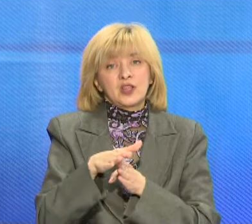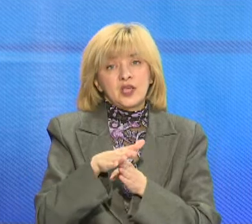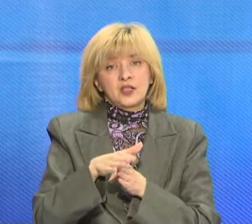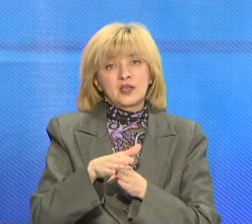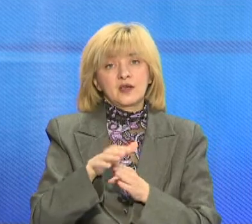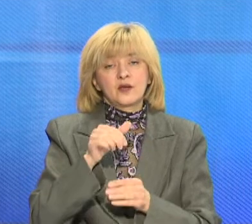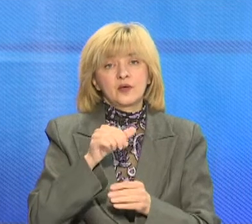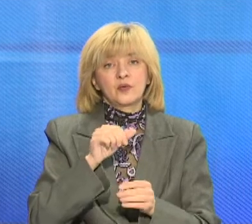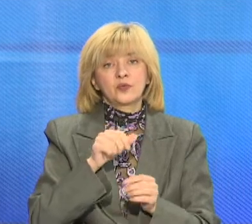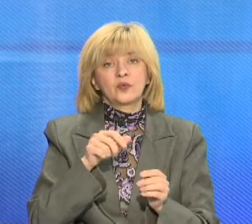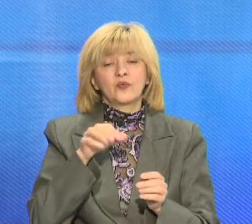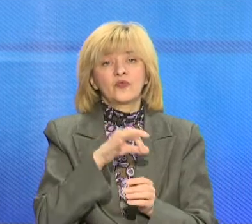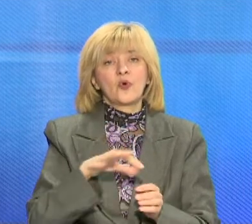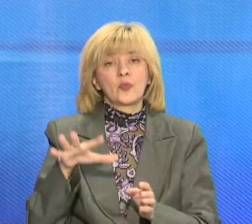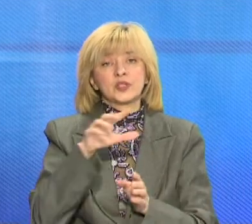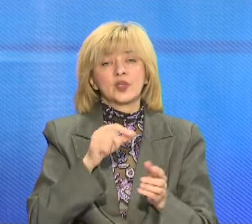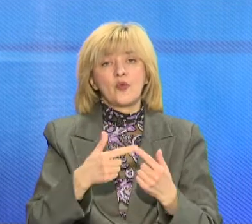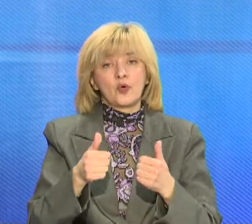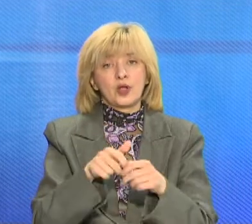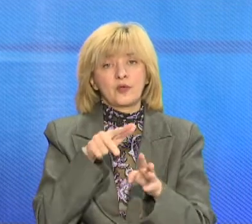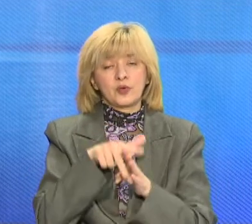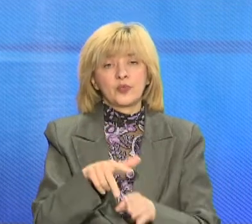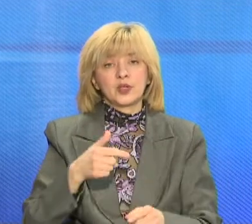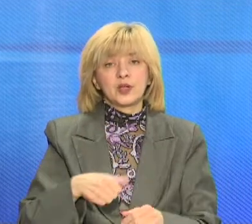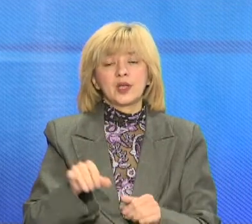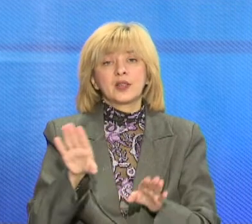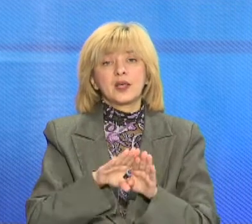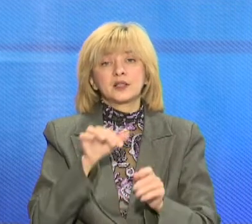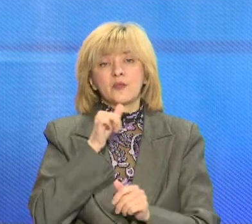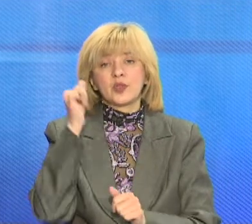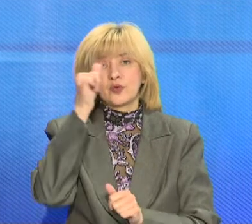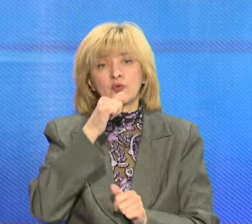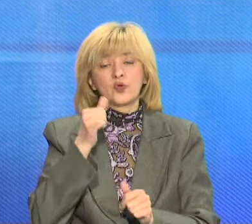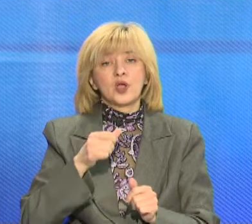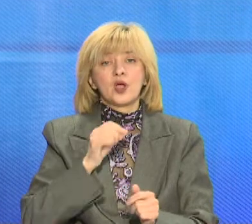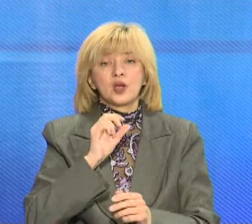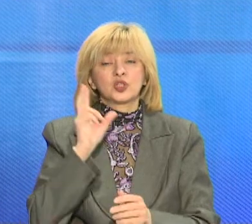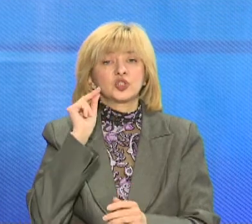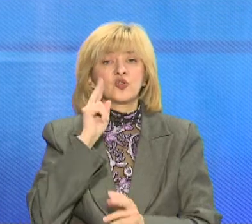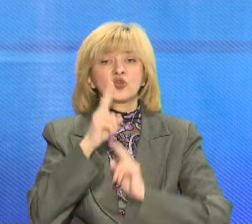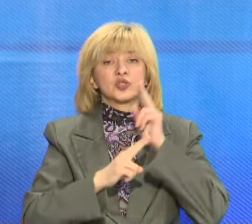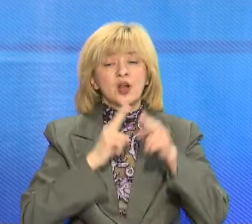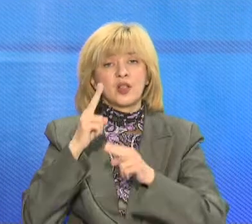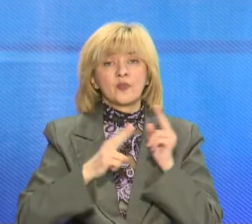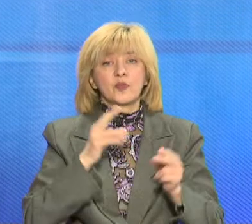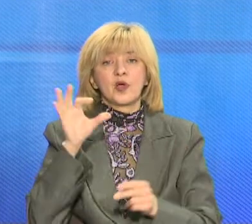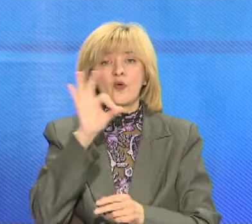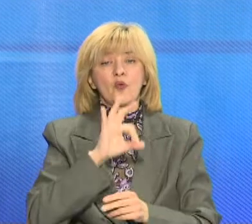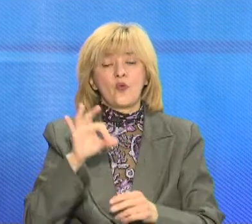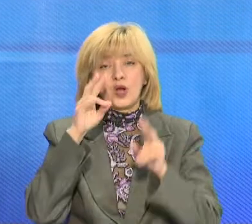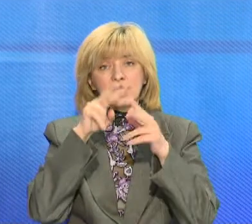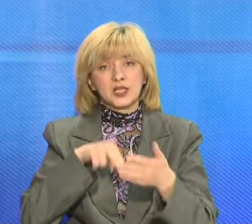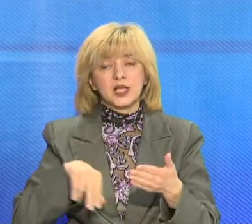показчиком является оценка громадянами деятельности юстиции. Так, за минулый год колькость скаргов об формальным типа верховным разгляде